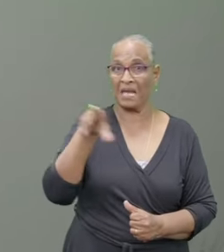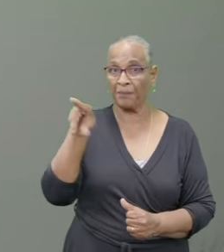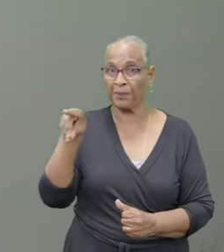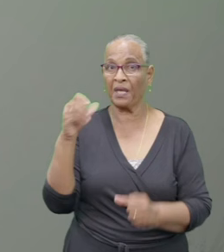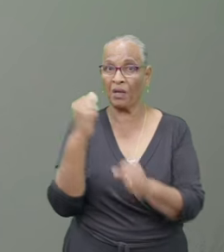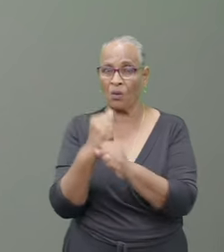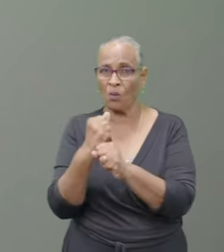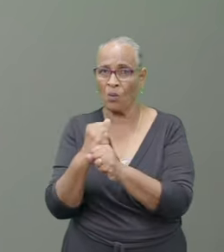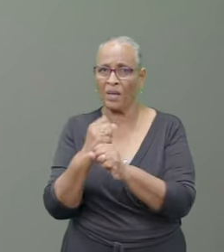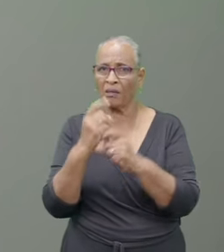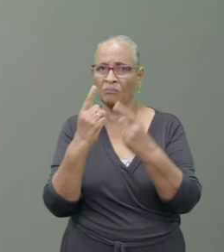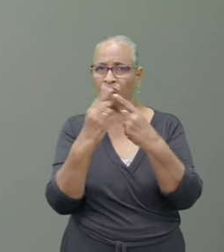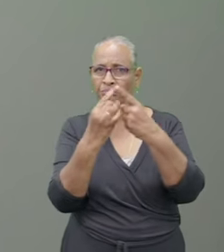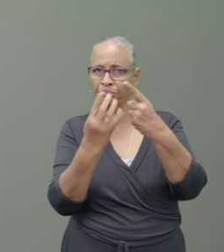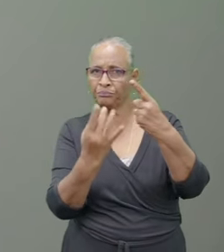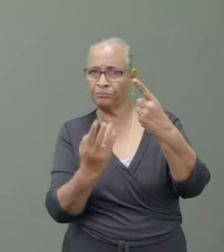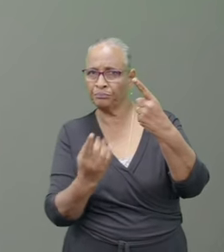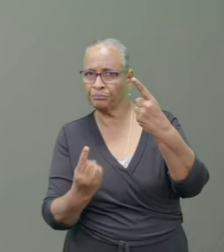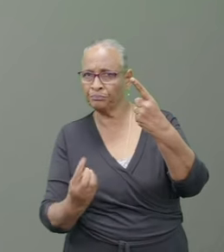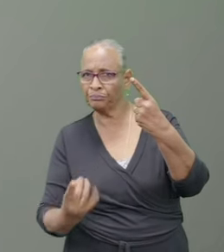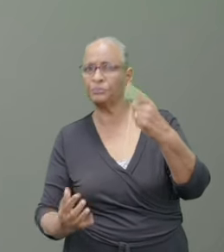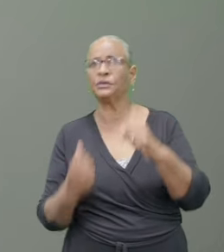aan een aantal concrete